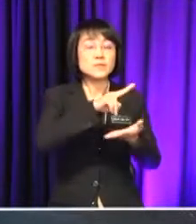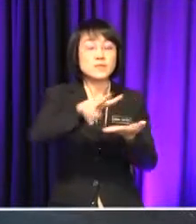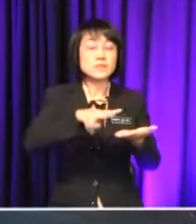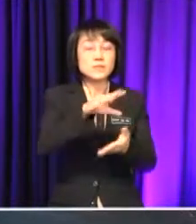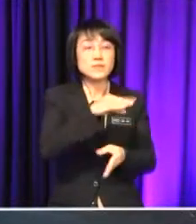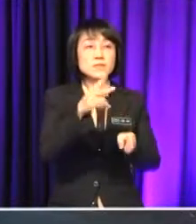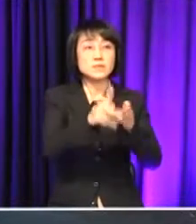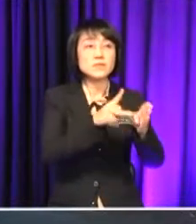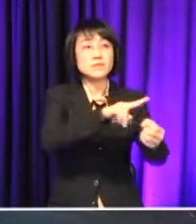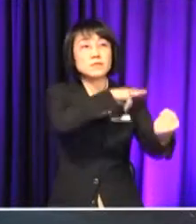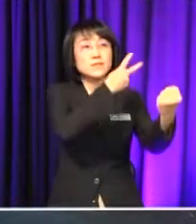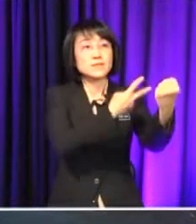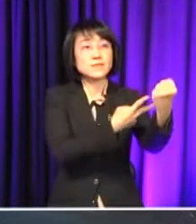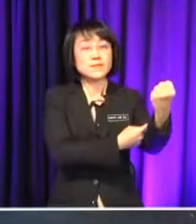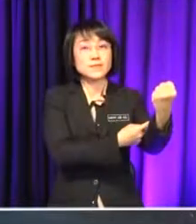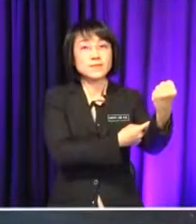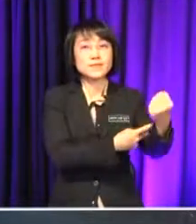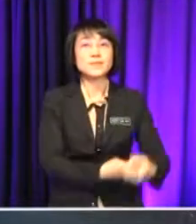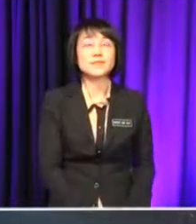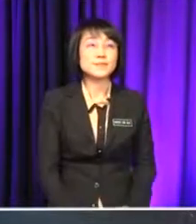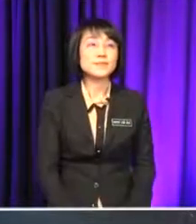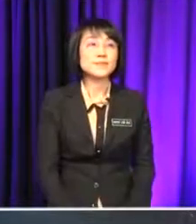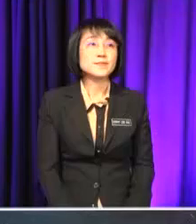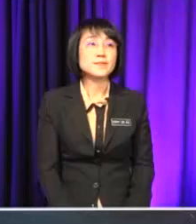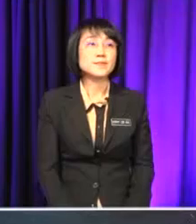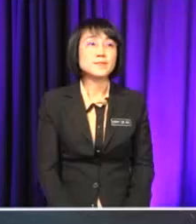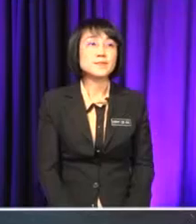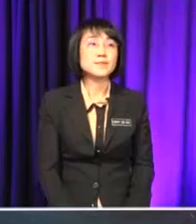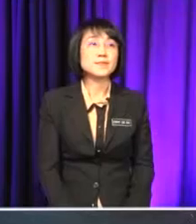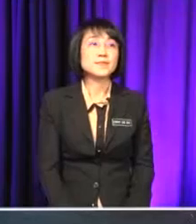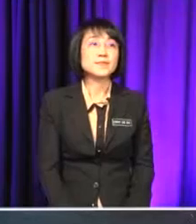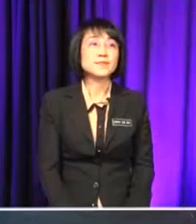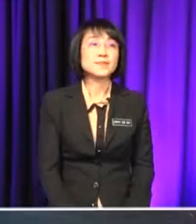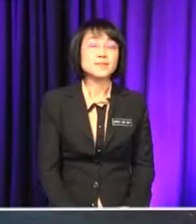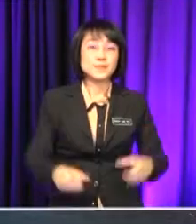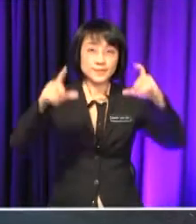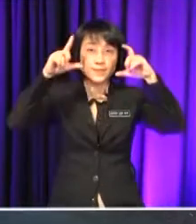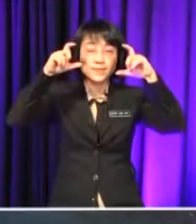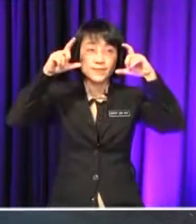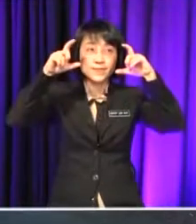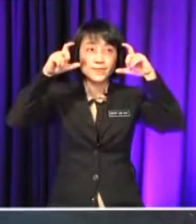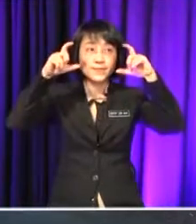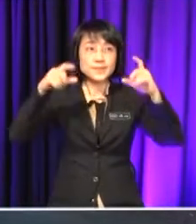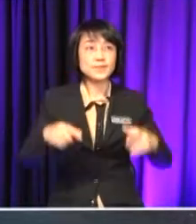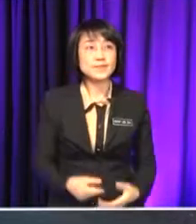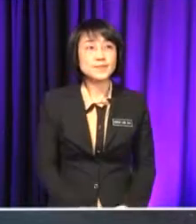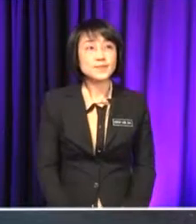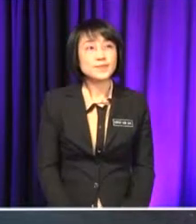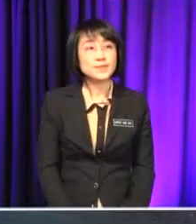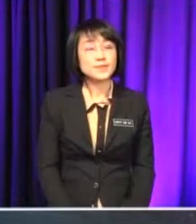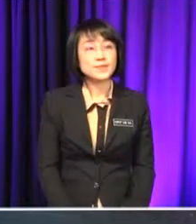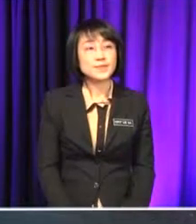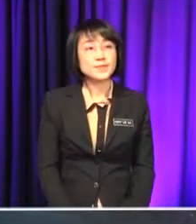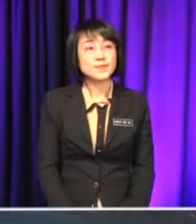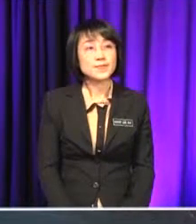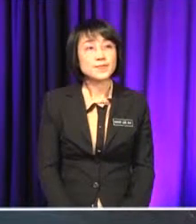kabel kuasa. Kawan-kawan, okey, di tangan saya sekarang ni saya ada sebuah kamera, cikgu ya. Ya, betul. Yang tidak disambung lagi.